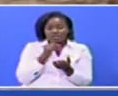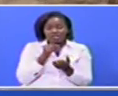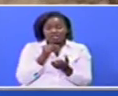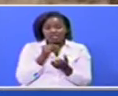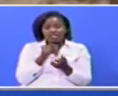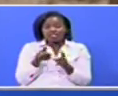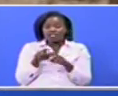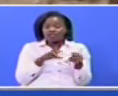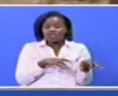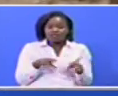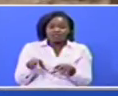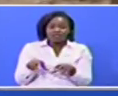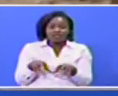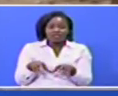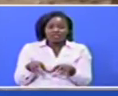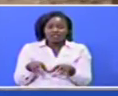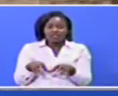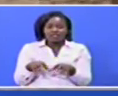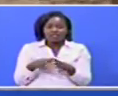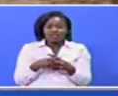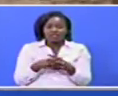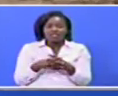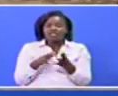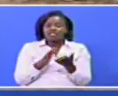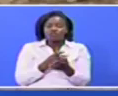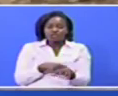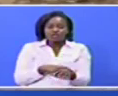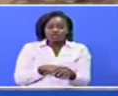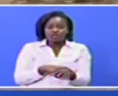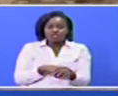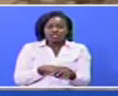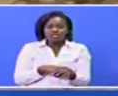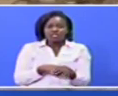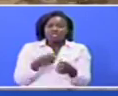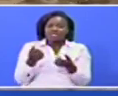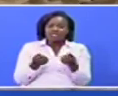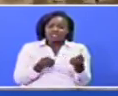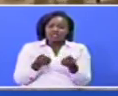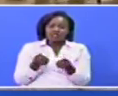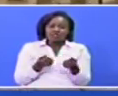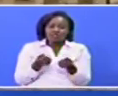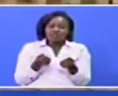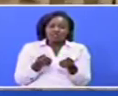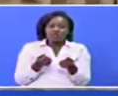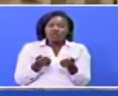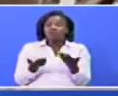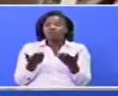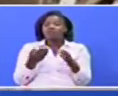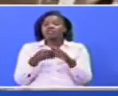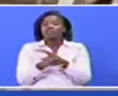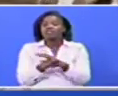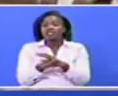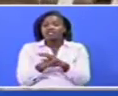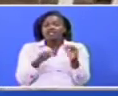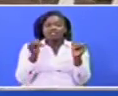noma. Haiwezi. Sometimes hata magari zinaingia mpaka hapa ndani.